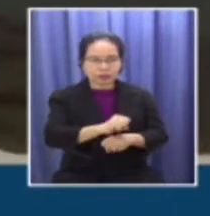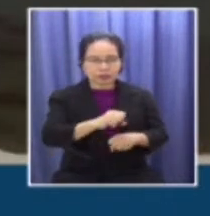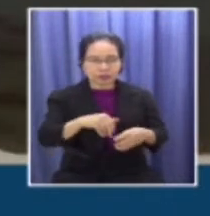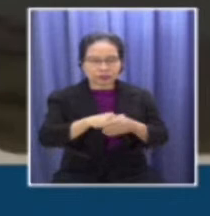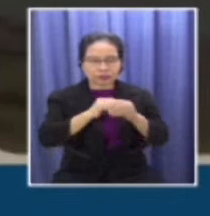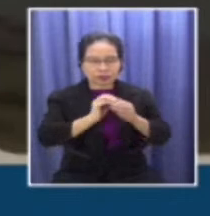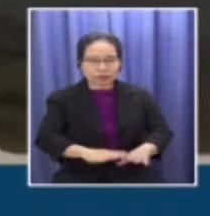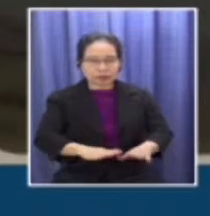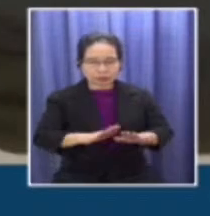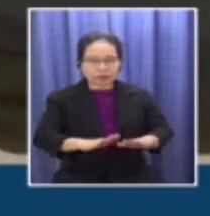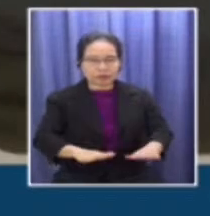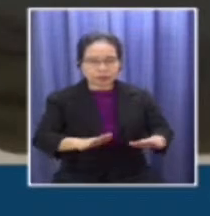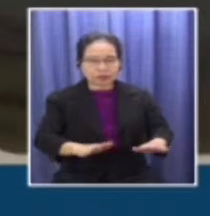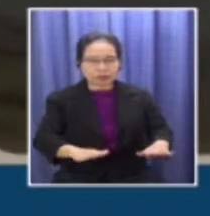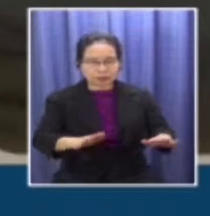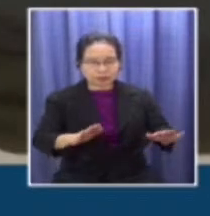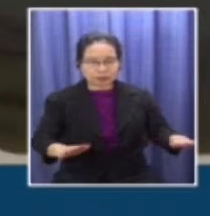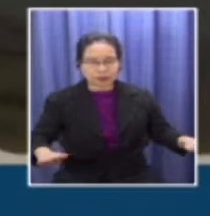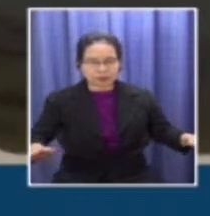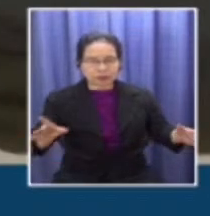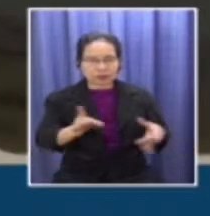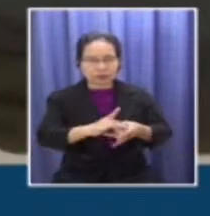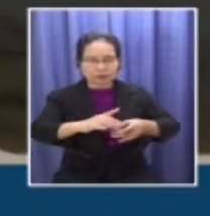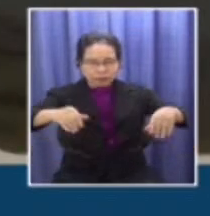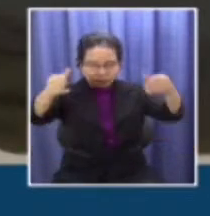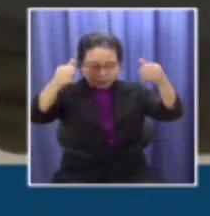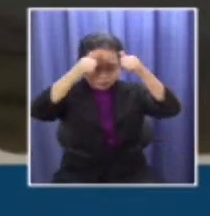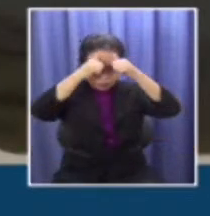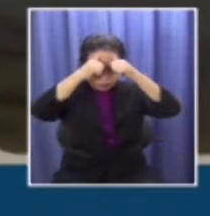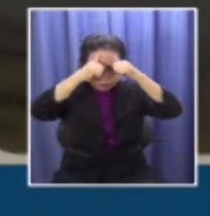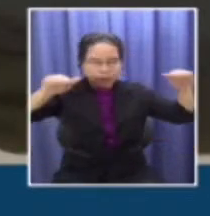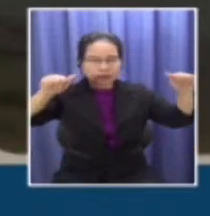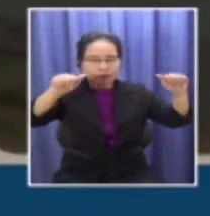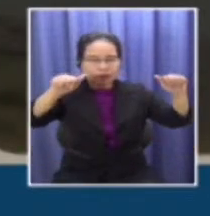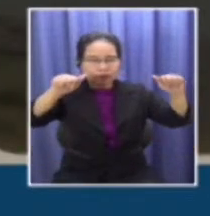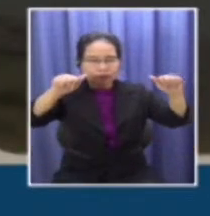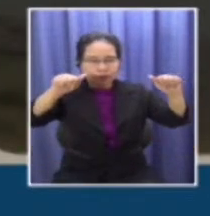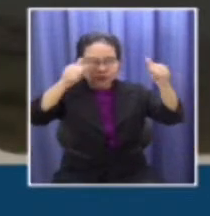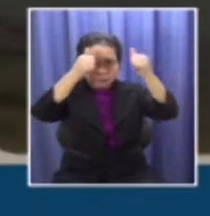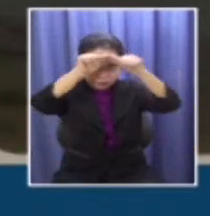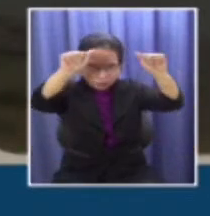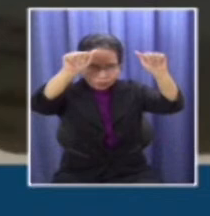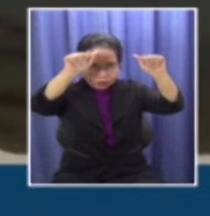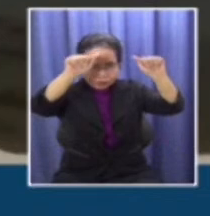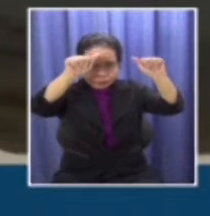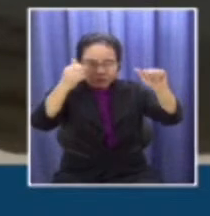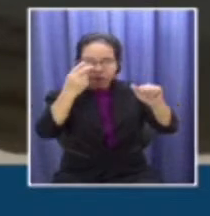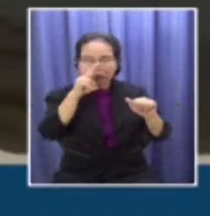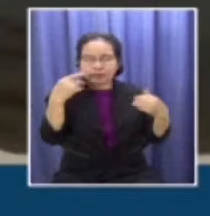na ahomane a wɔsoro hɔ nom no teɛ honhom a ɛnansen ɛyɛ adwuma wɔ